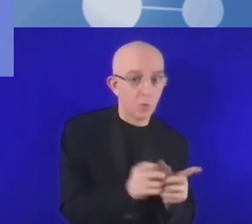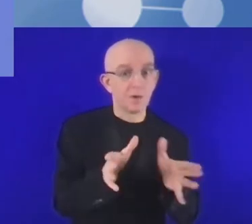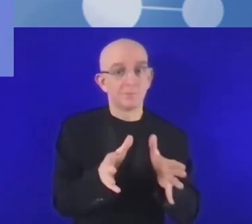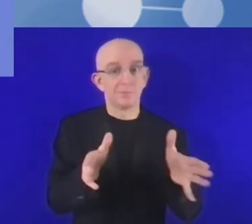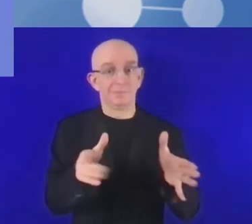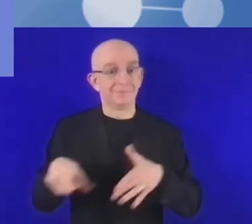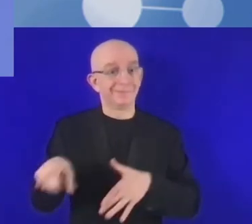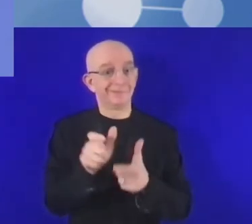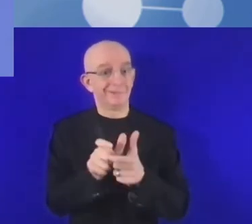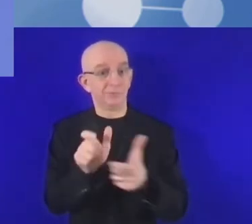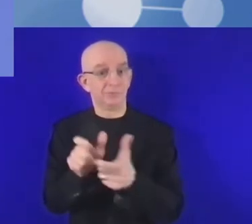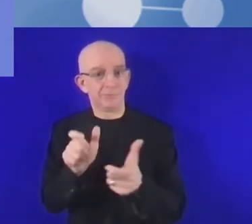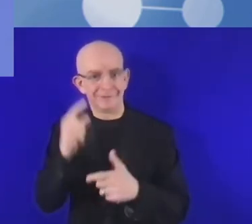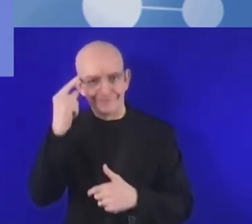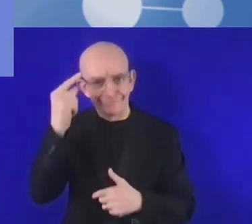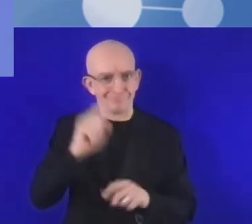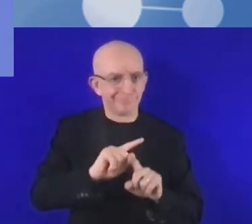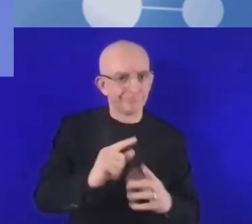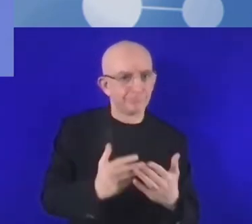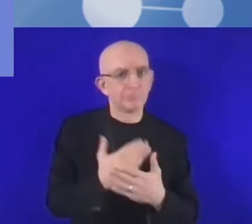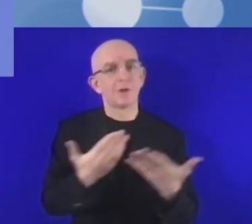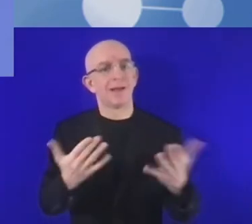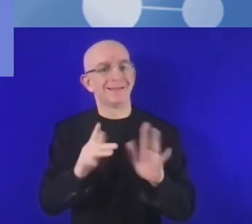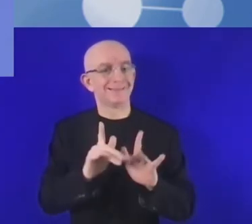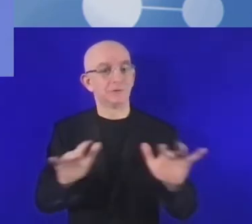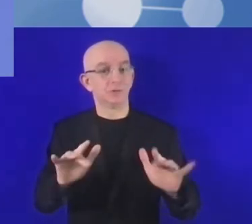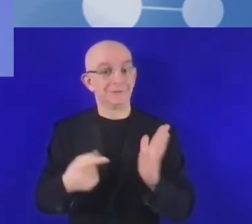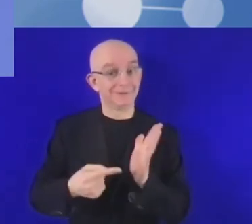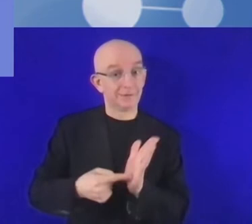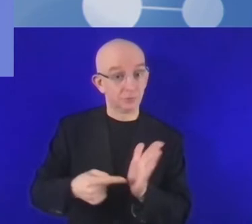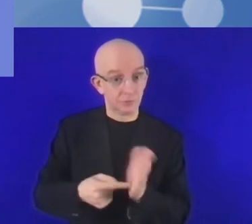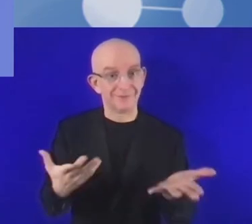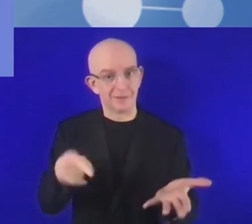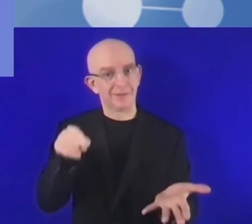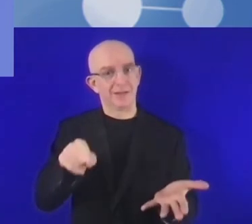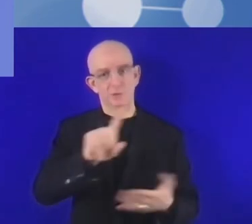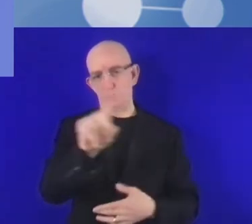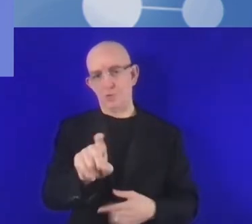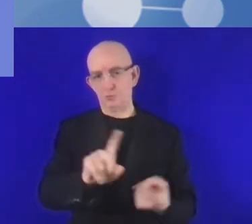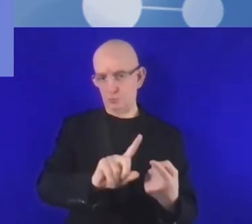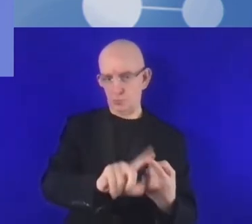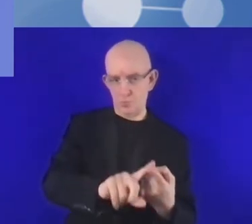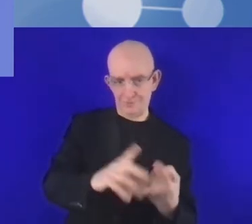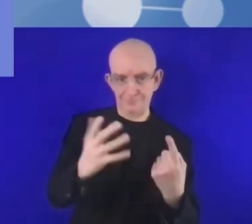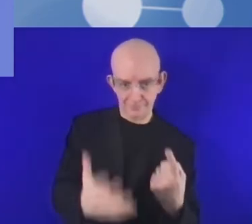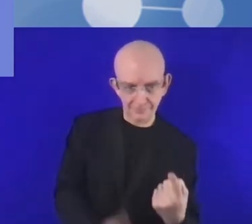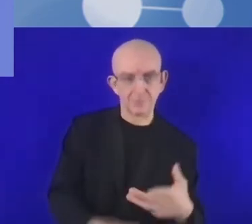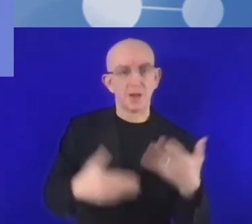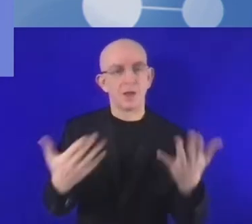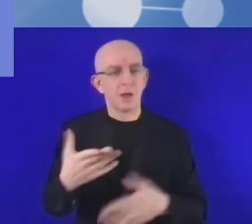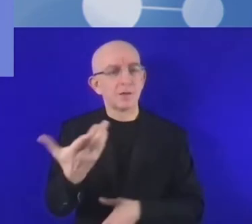够推动新的数字创新的技术，哪一些金